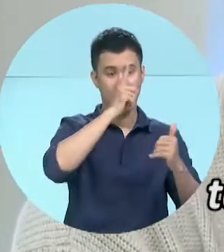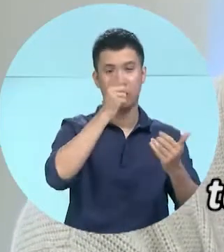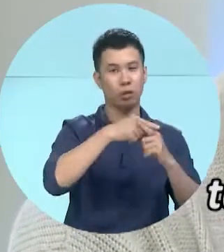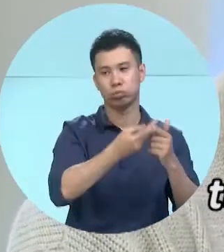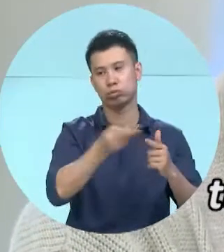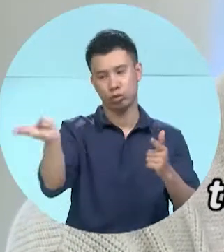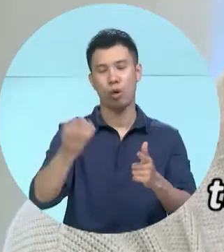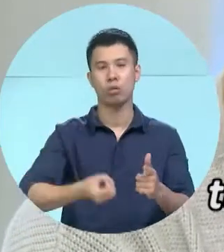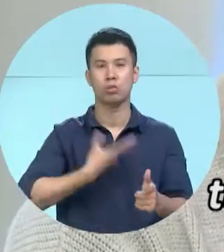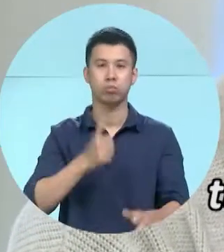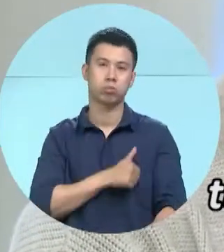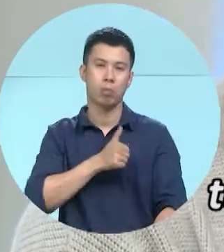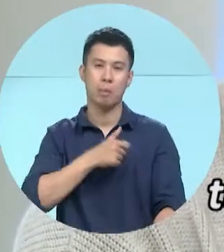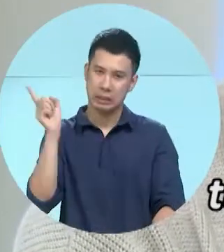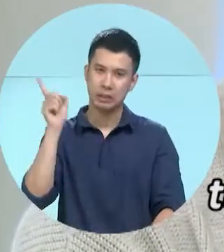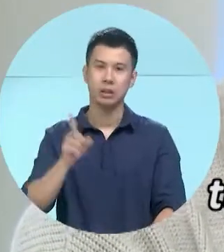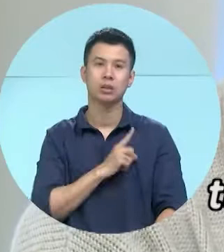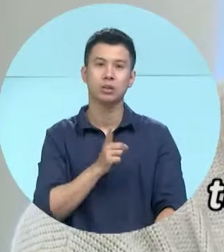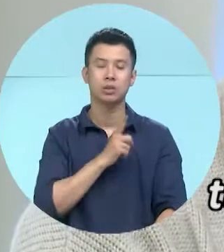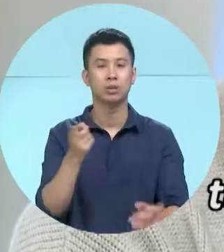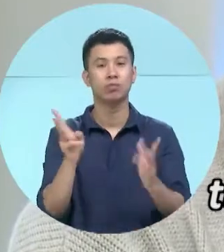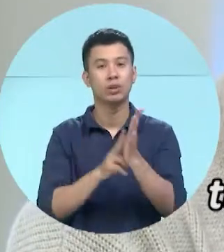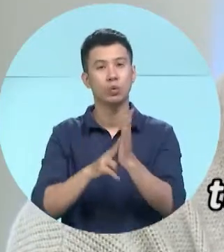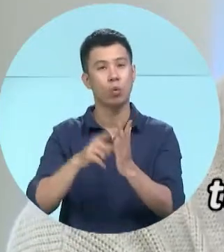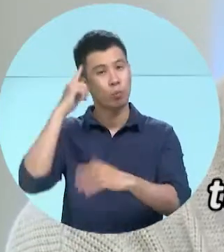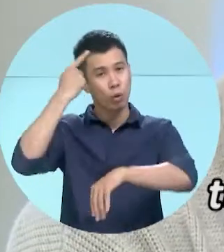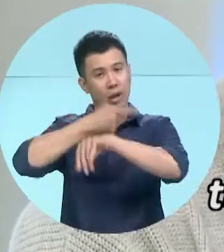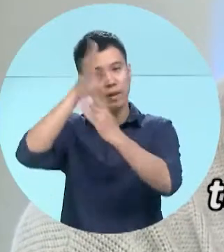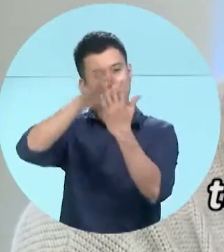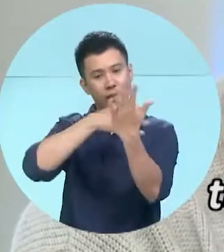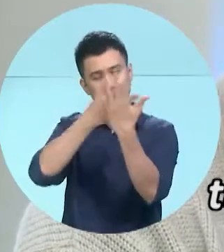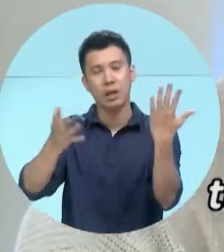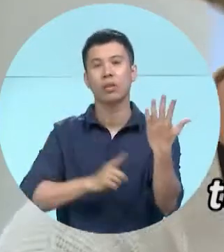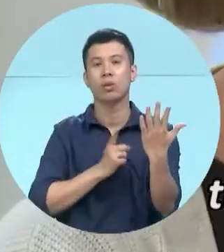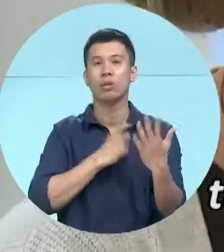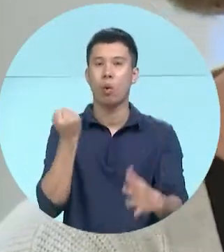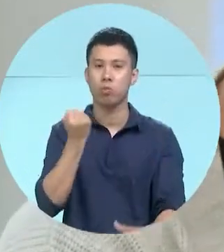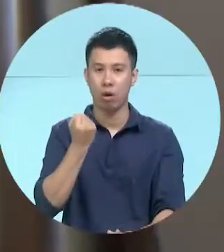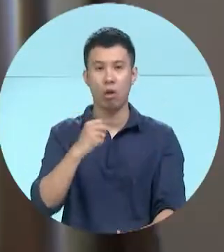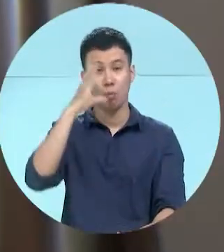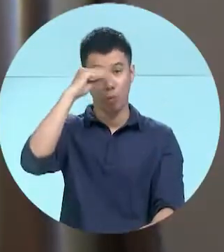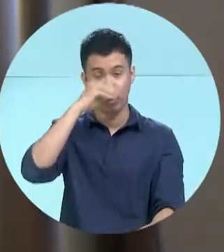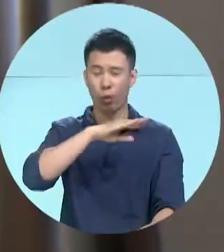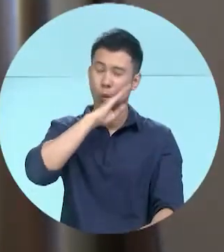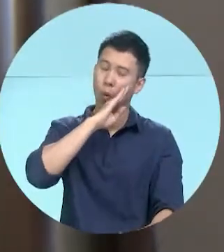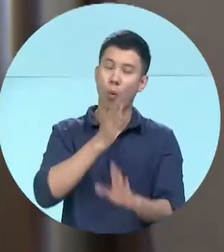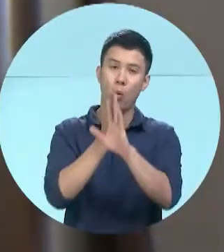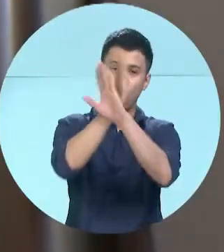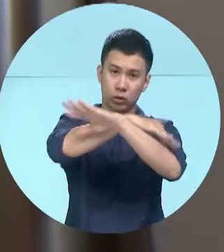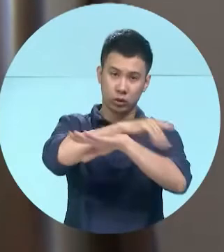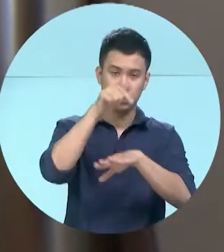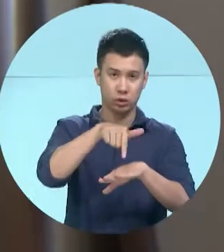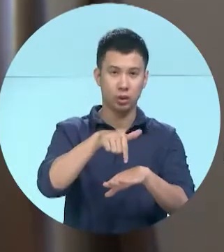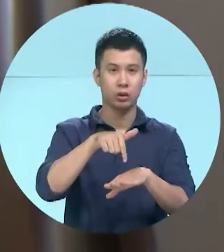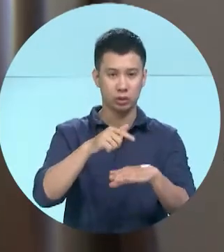independent person. One of the things that we are helping him with is to make his own schedule. So every night before he goes